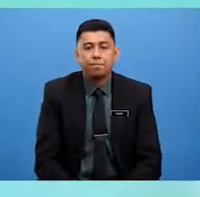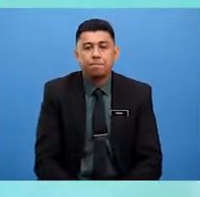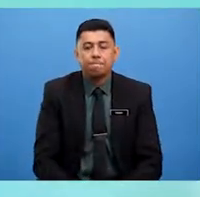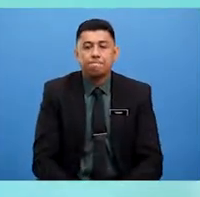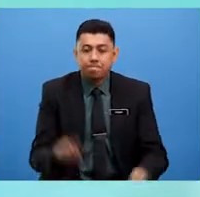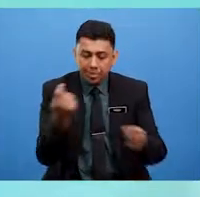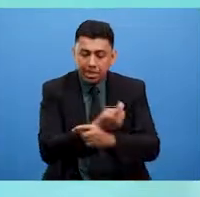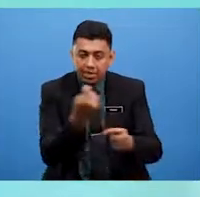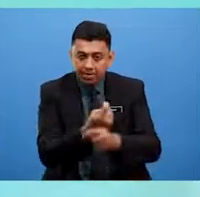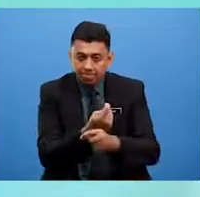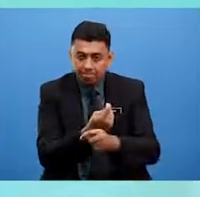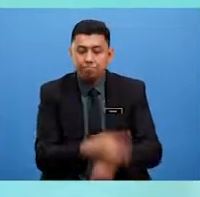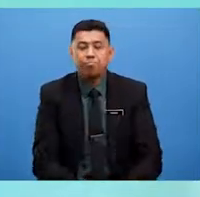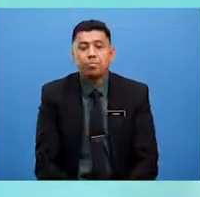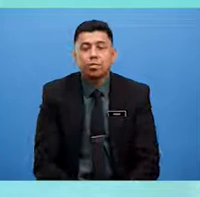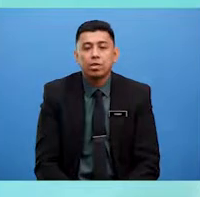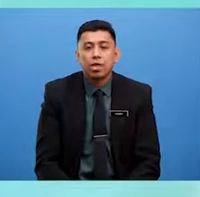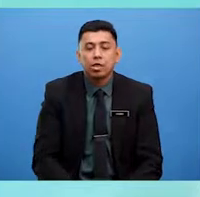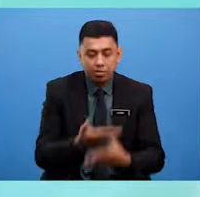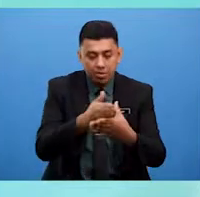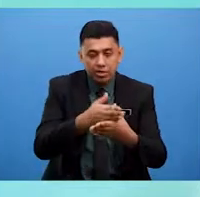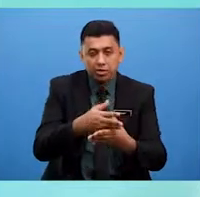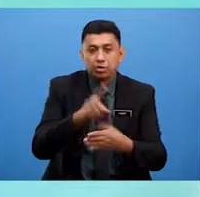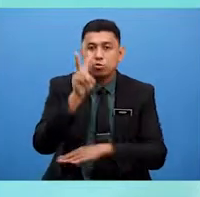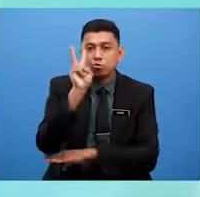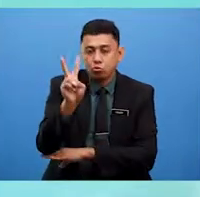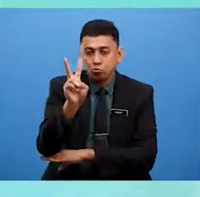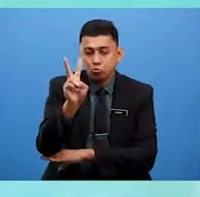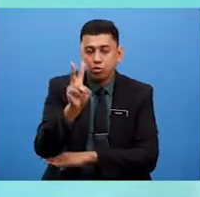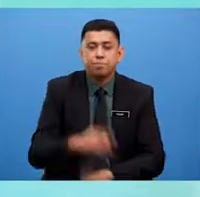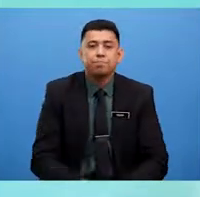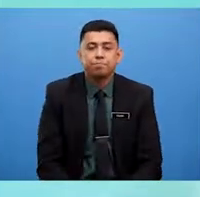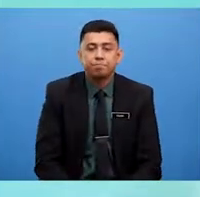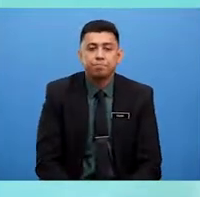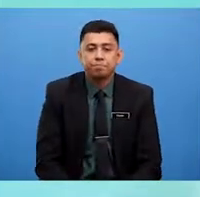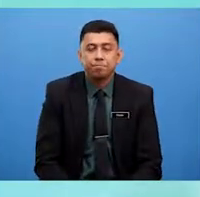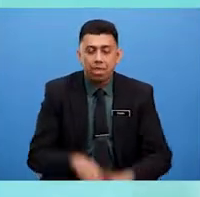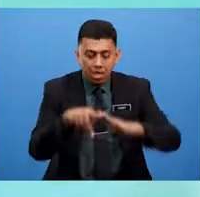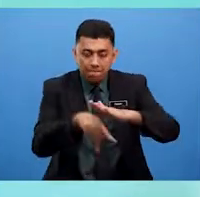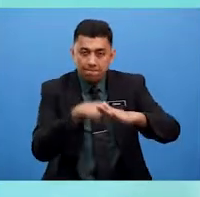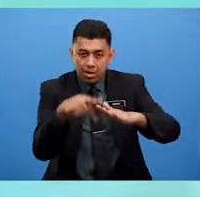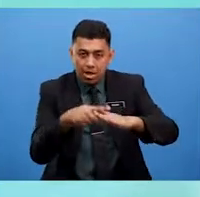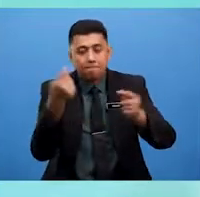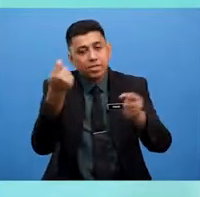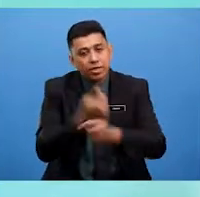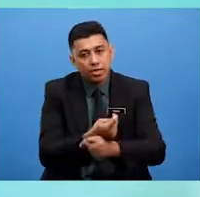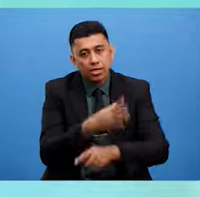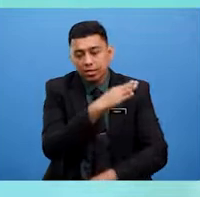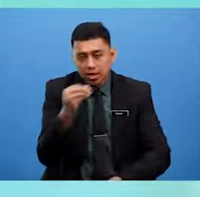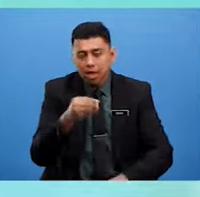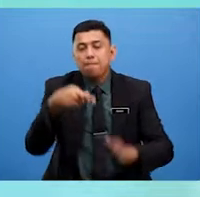pertandingan. Fasa pertandingan juga dibahagikan kepada dua subfasa iaitu pra-pertandingan